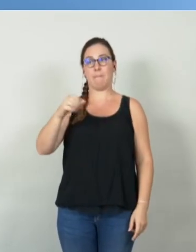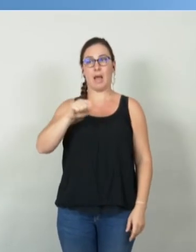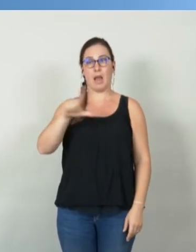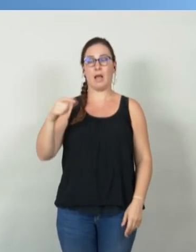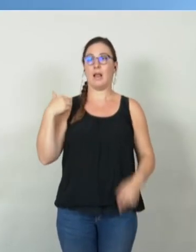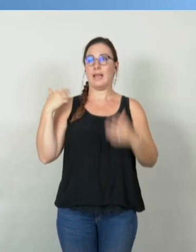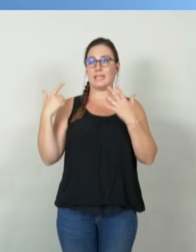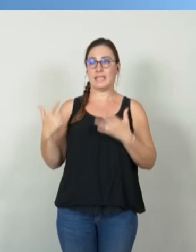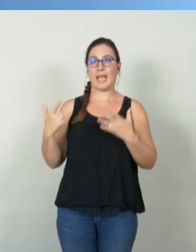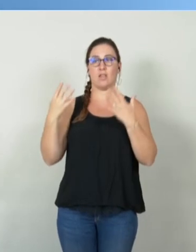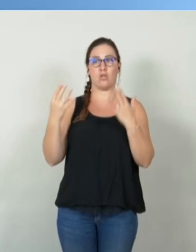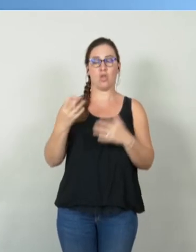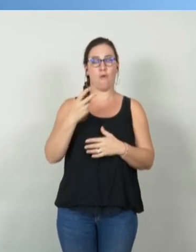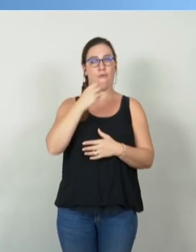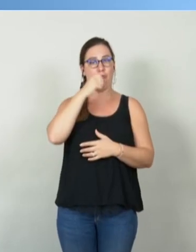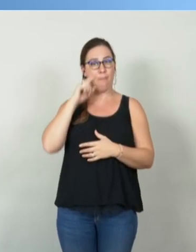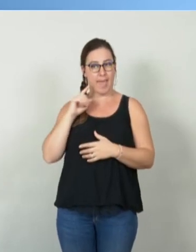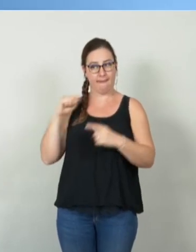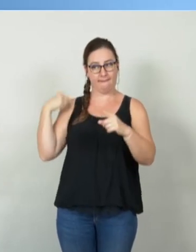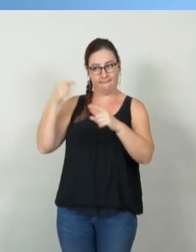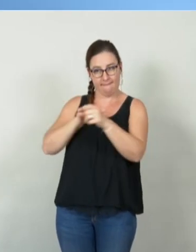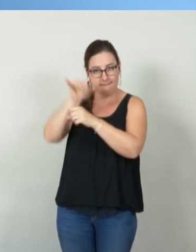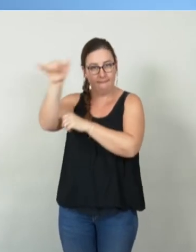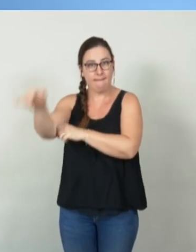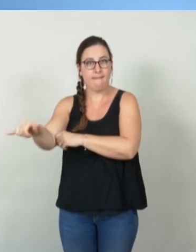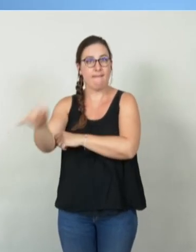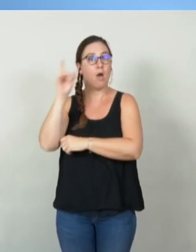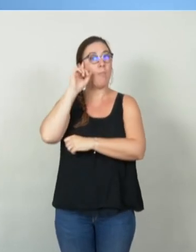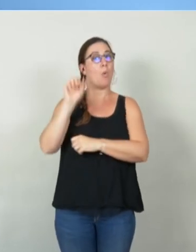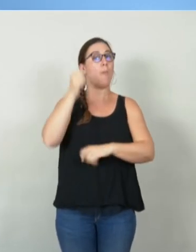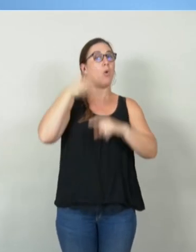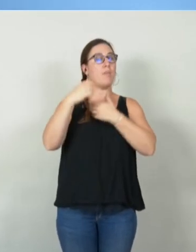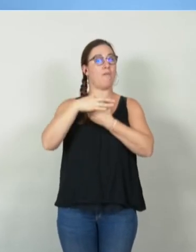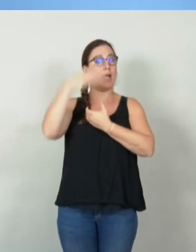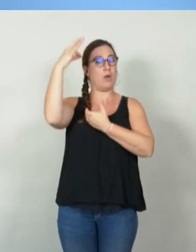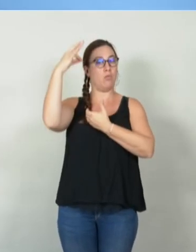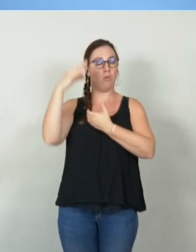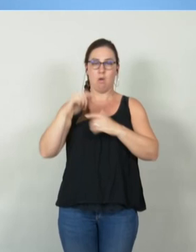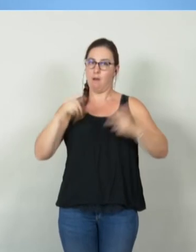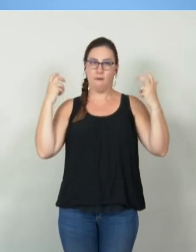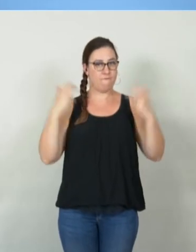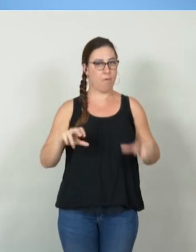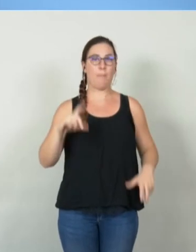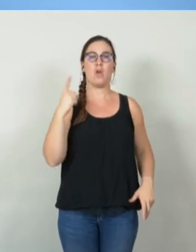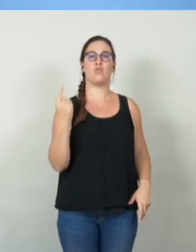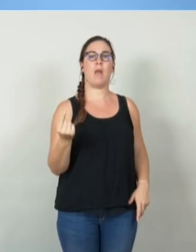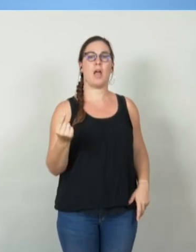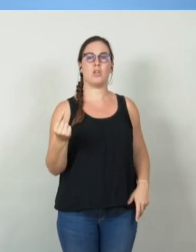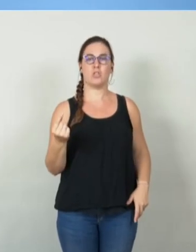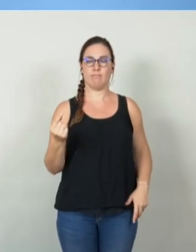alors que vous avez renoncé depuis la première élection à faire vivre le jumelage avec